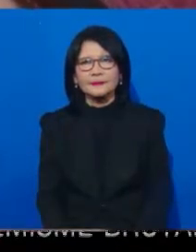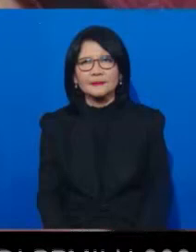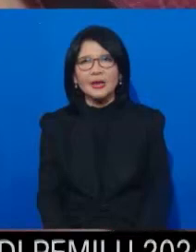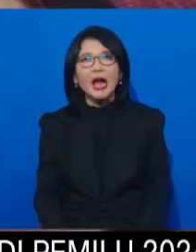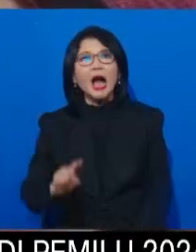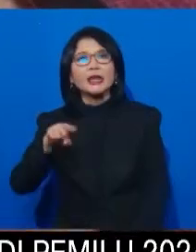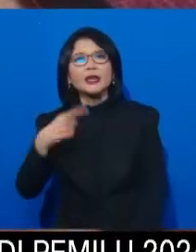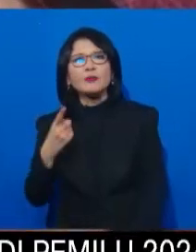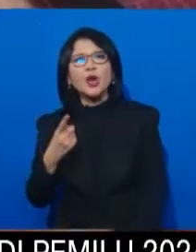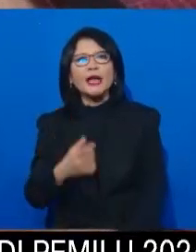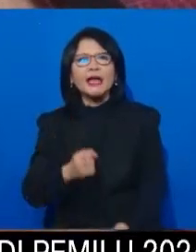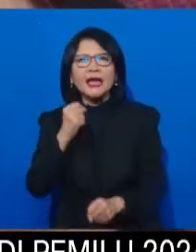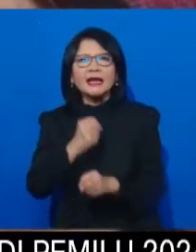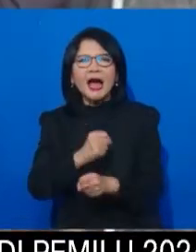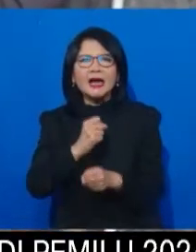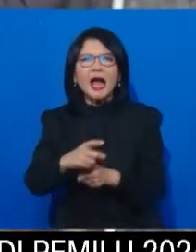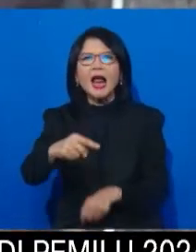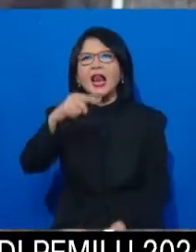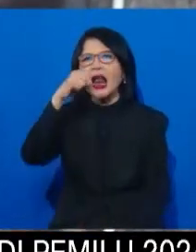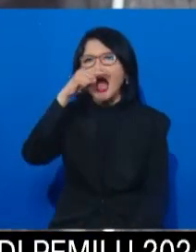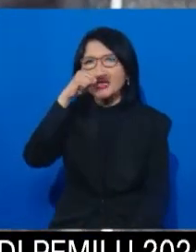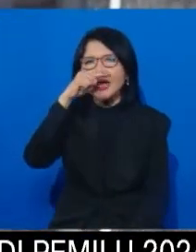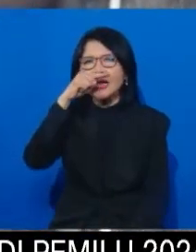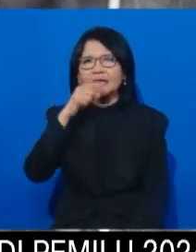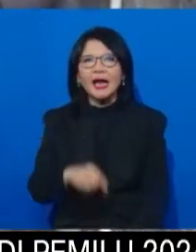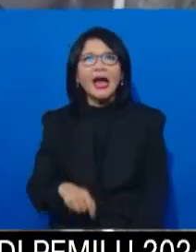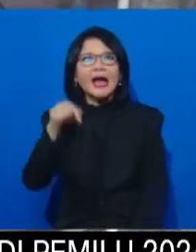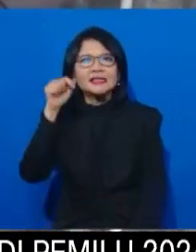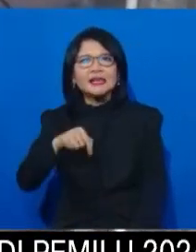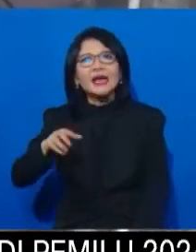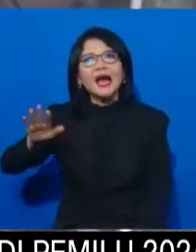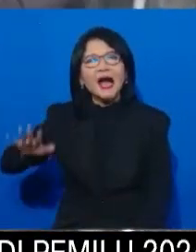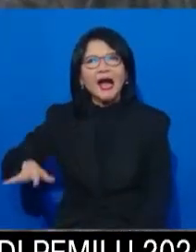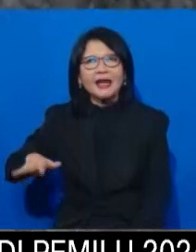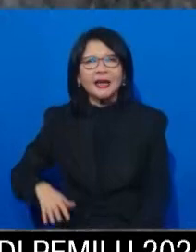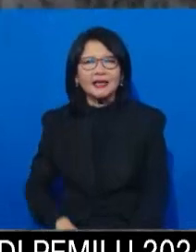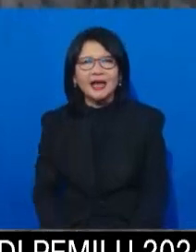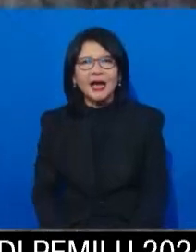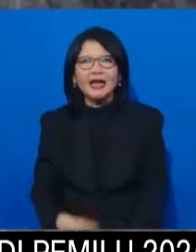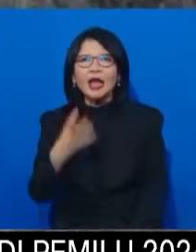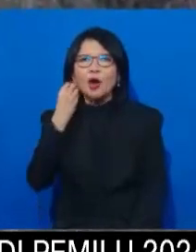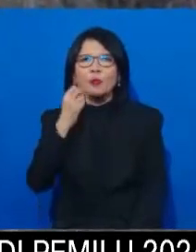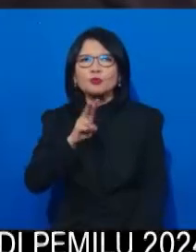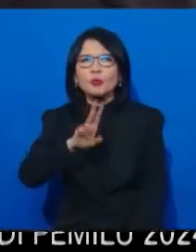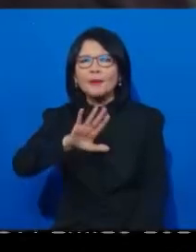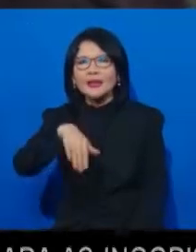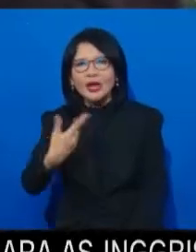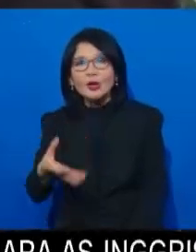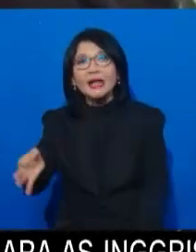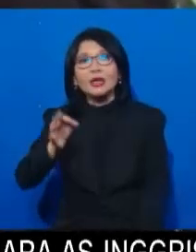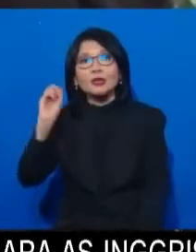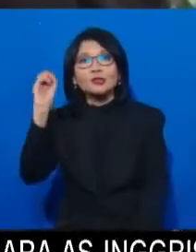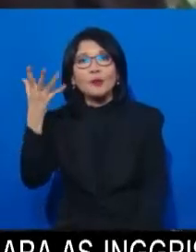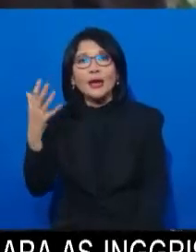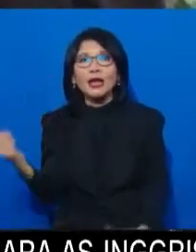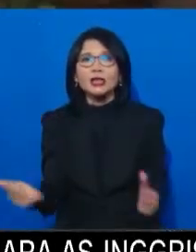Berawal dari kegagalan sang ayah membudidayakan melon di sawah, Ahmad Alfian Rohmadi, pemuda berusia 25 tahun di Jombang, Jawa Timur,